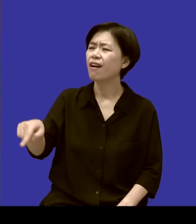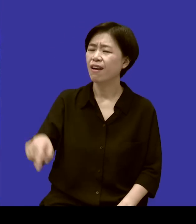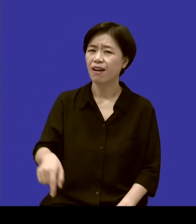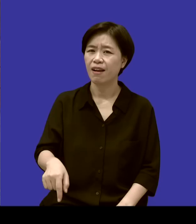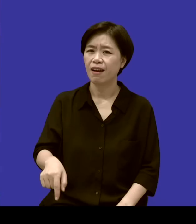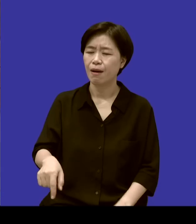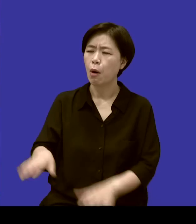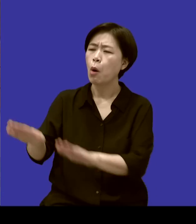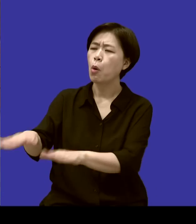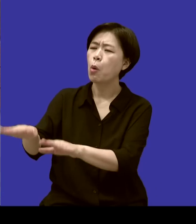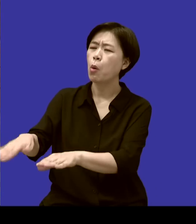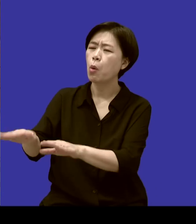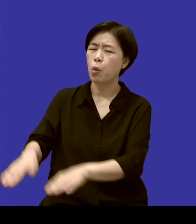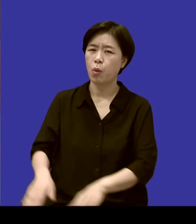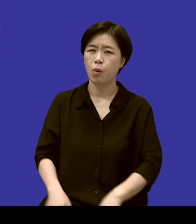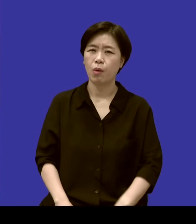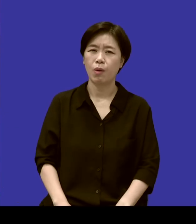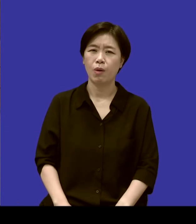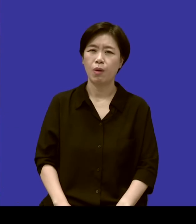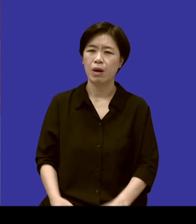또 나댄다.